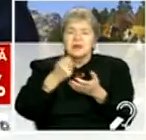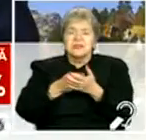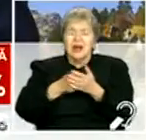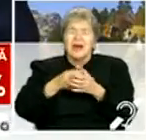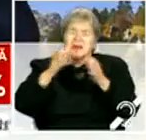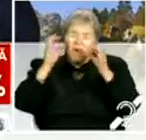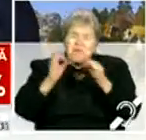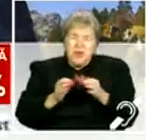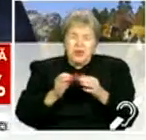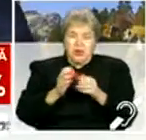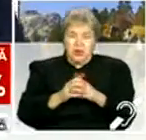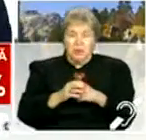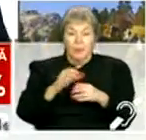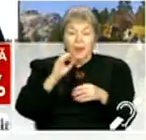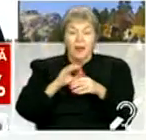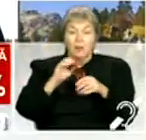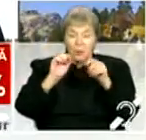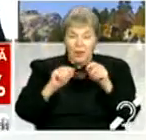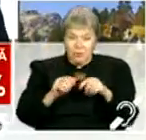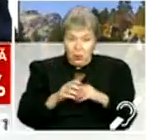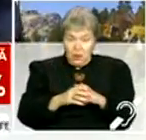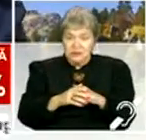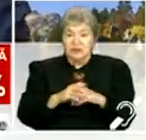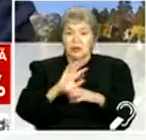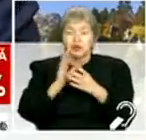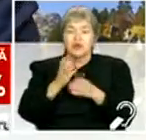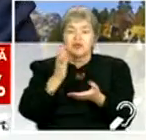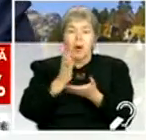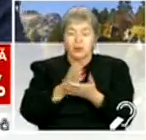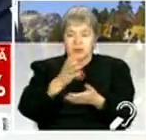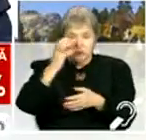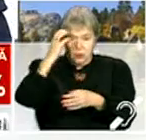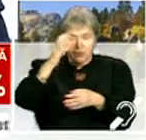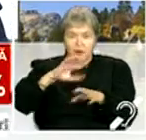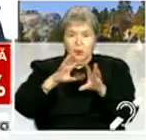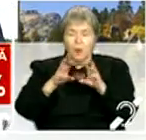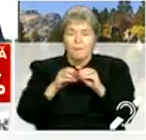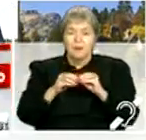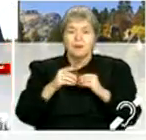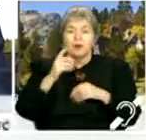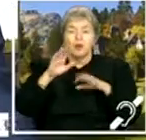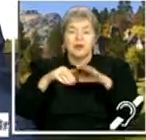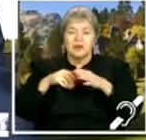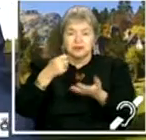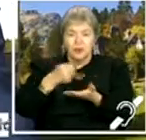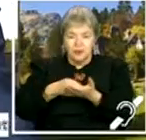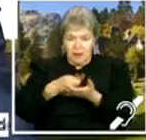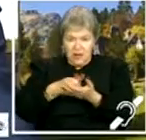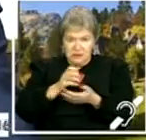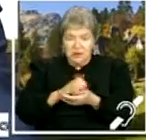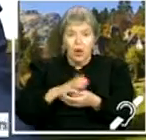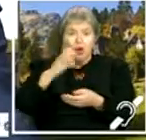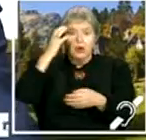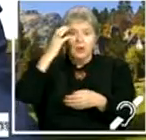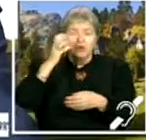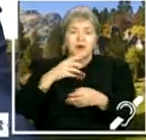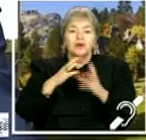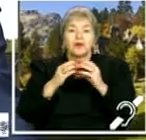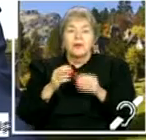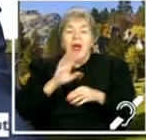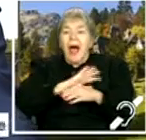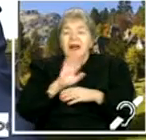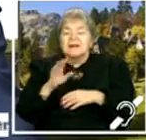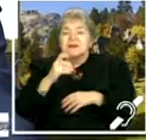acest moment, din ceea ce am stabilit împreună cu Ministrul Finanțelor, Guvernul României atât aș